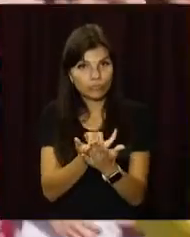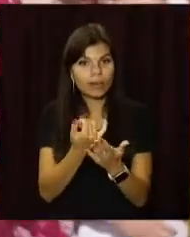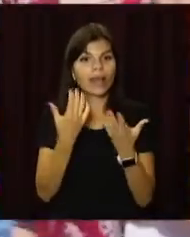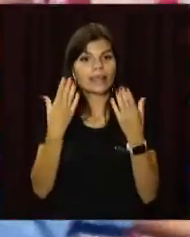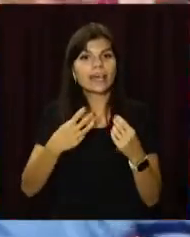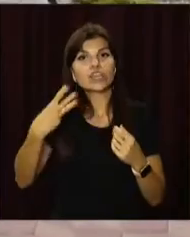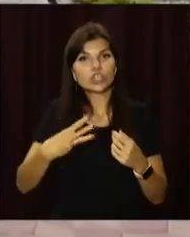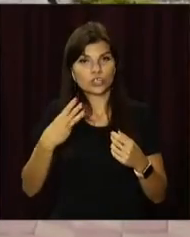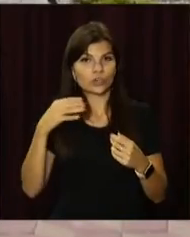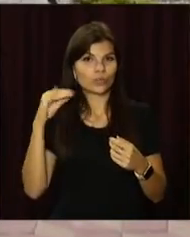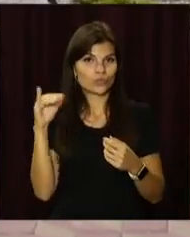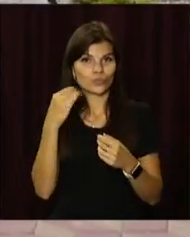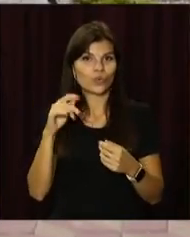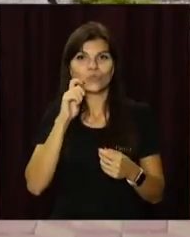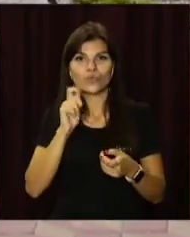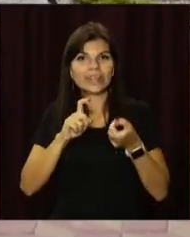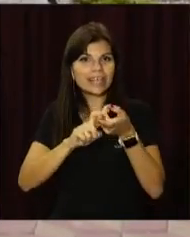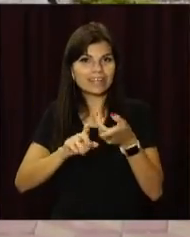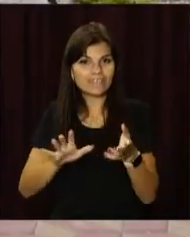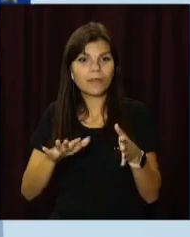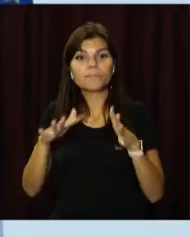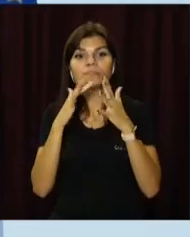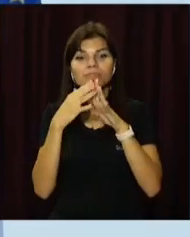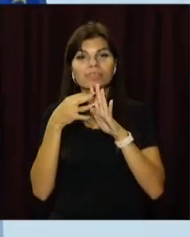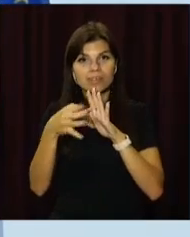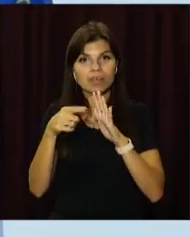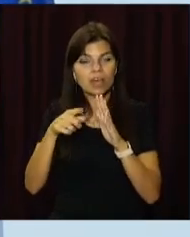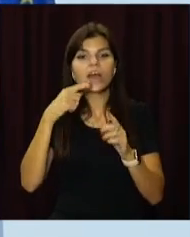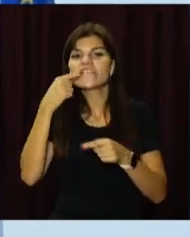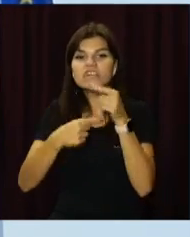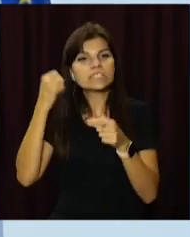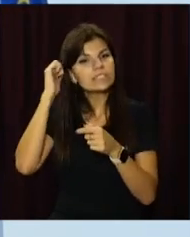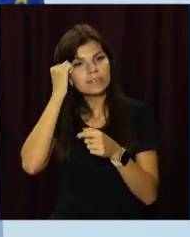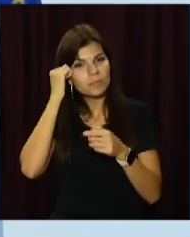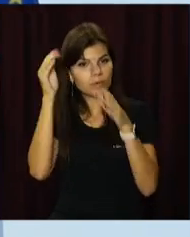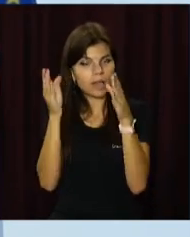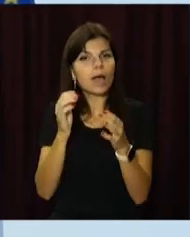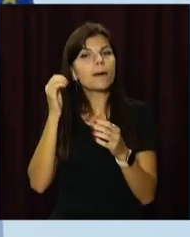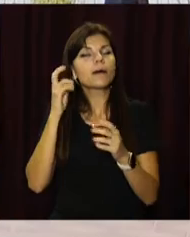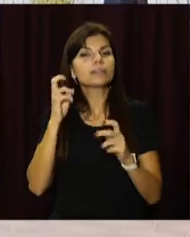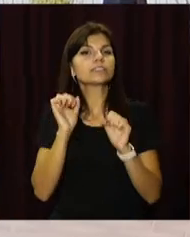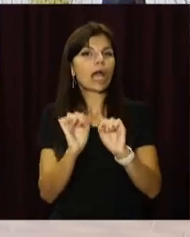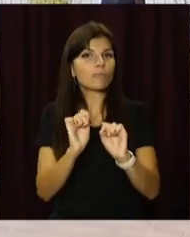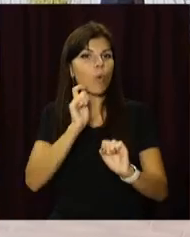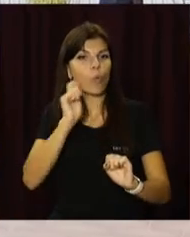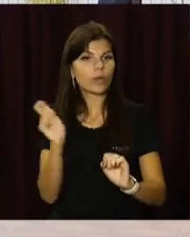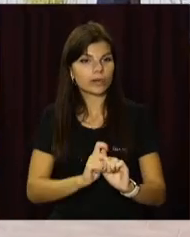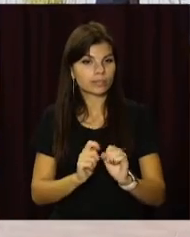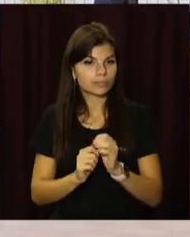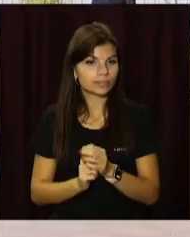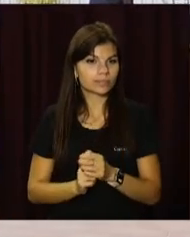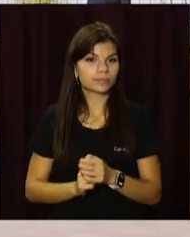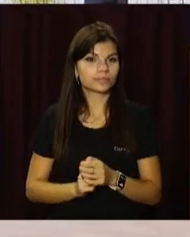нагоди 30-ї річниці у самому серці селища громади встановили вічну згадку – пам'ятник захисникам України.